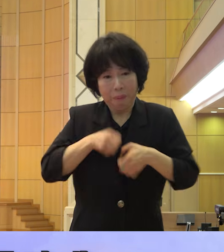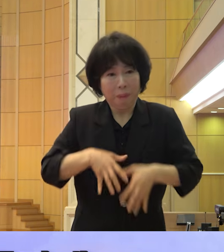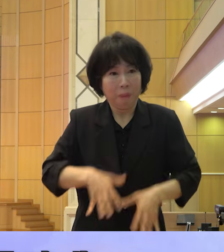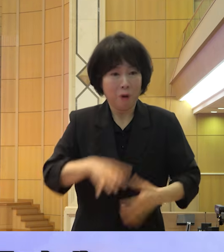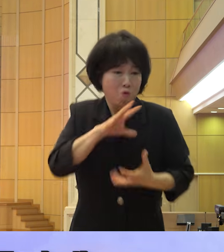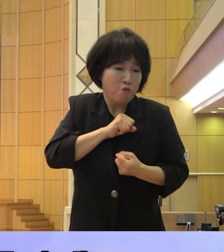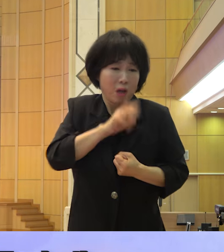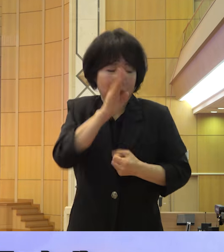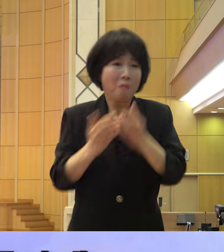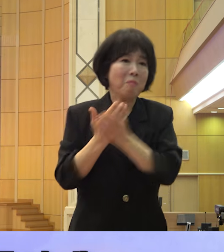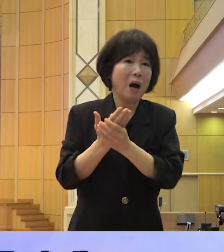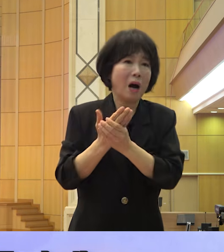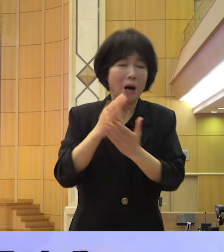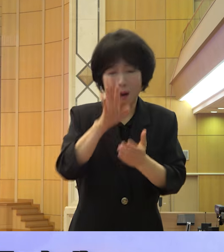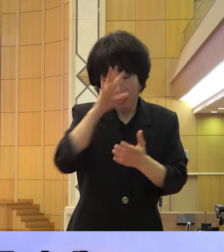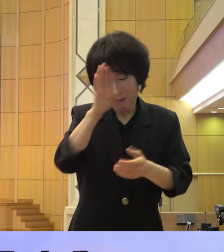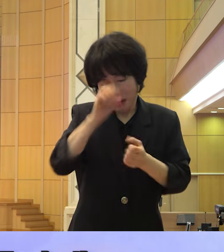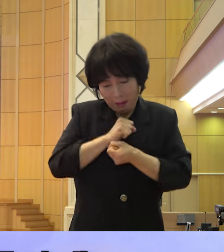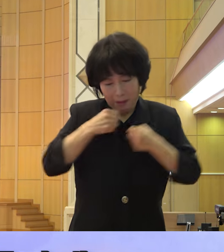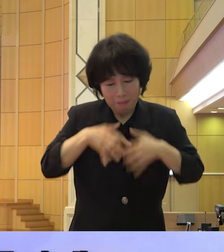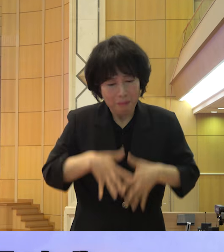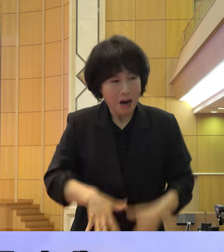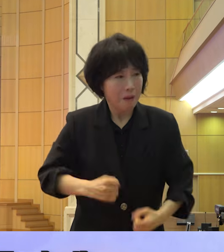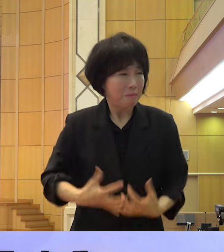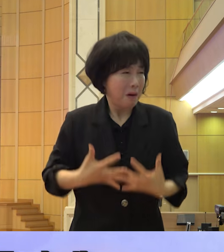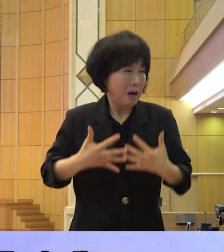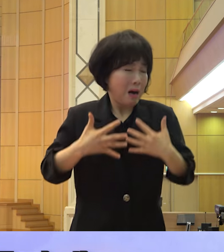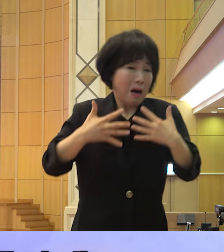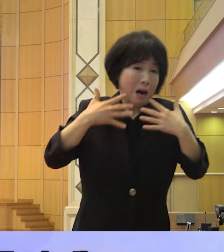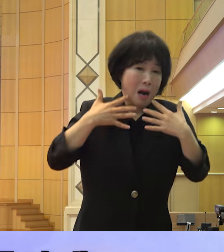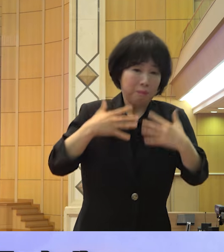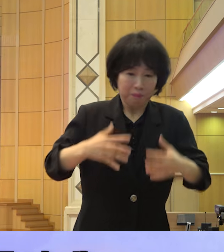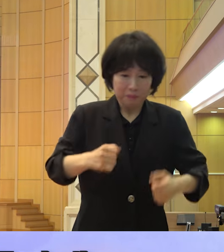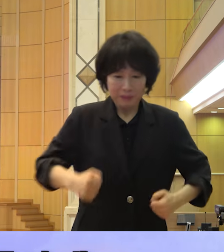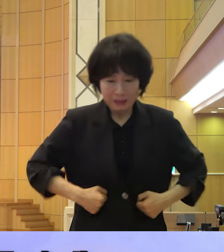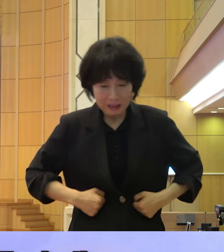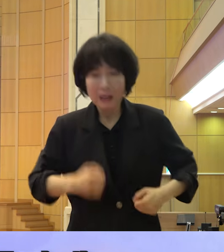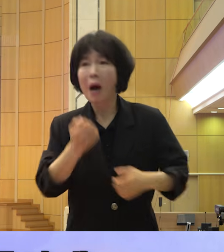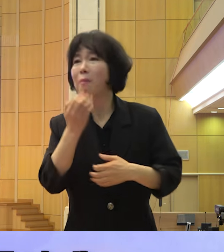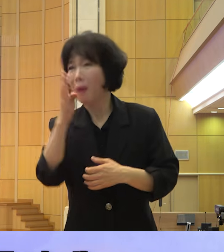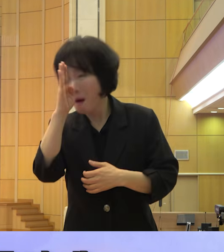그래서 위장병 걸려서 먹지 못하고 이렇게 저렇게 하다 보니까 뭐 그냥 신장병,